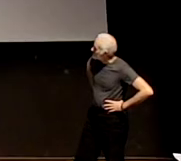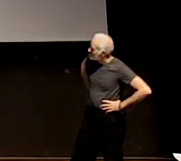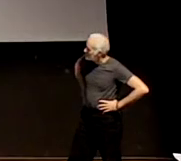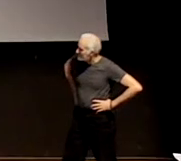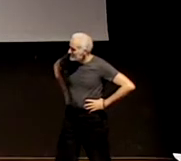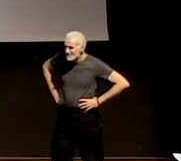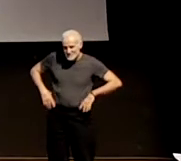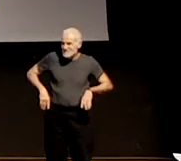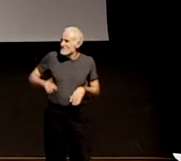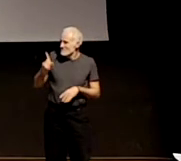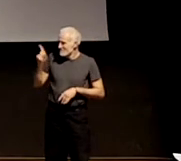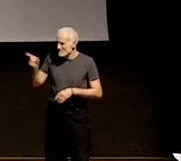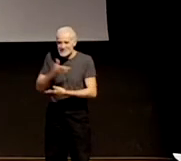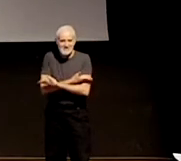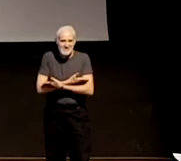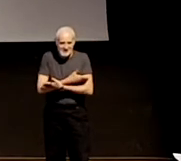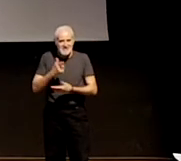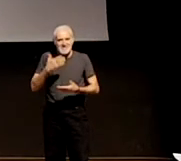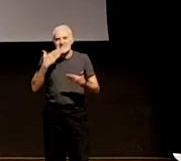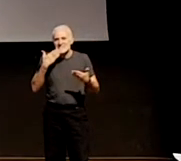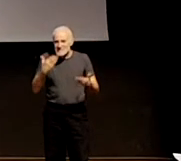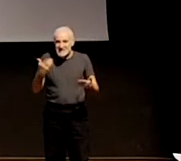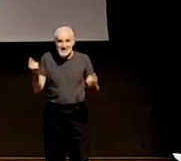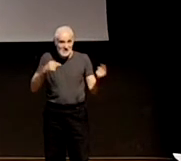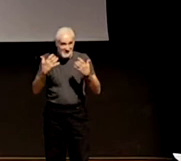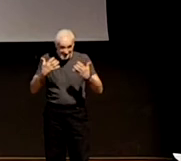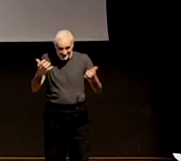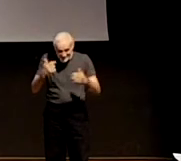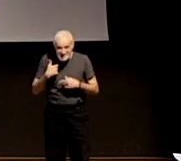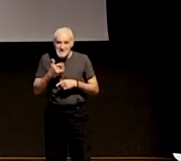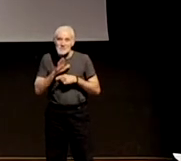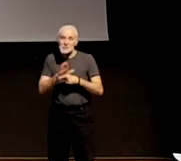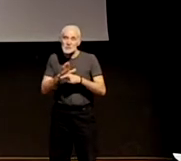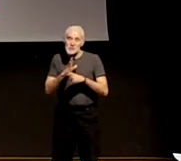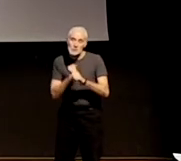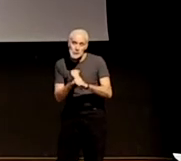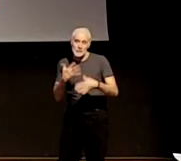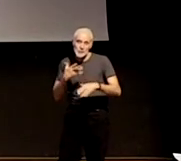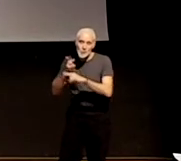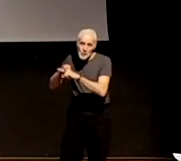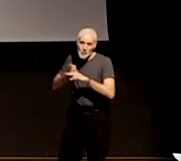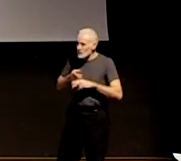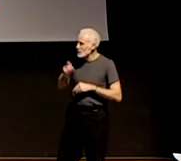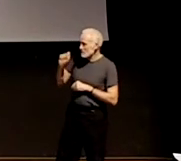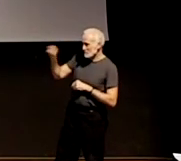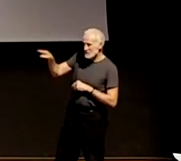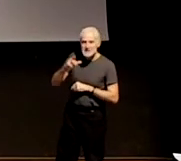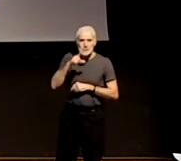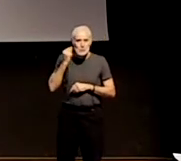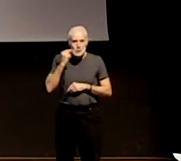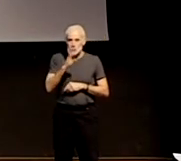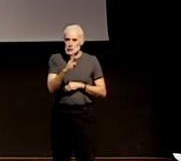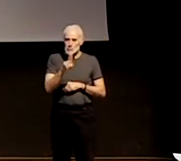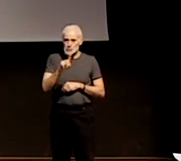bonsoir à tous merci d'être venus aussi nombreux on s'est présentés un peu rapidement là donc thomas buzy je suis